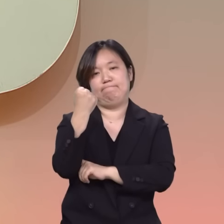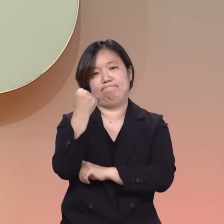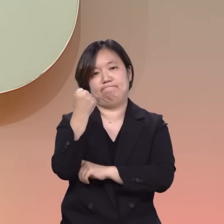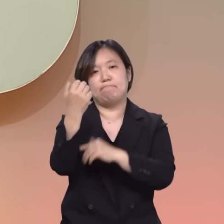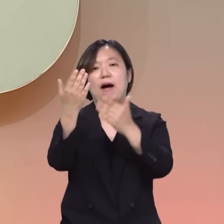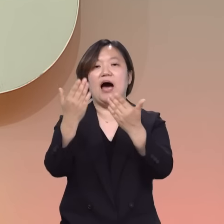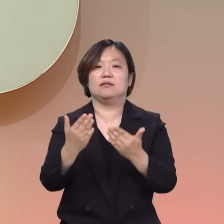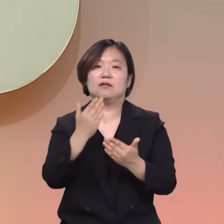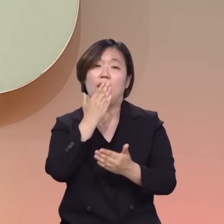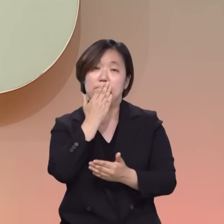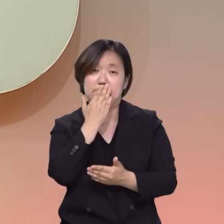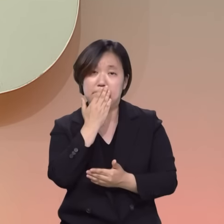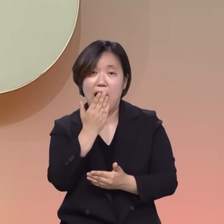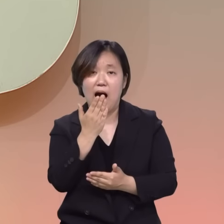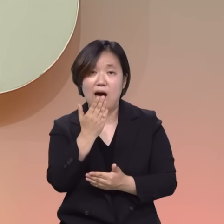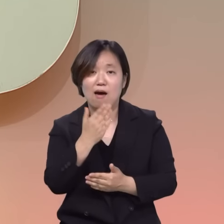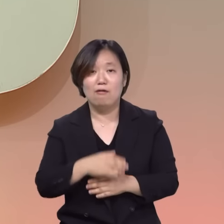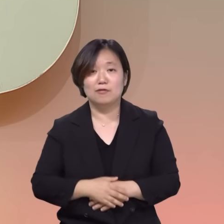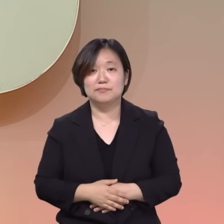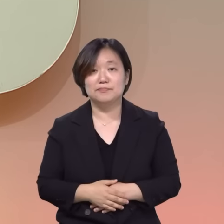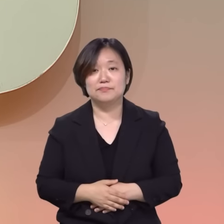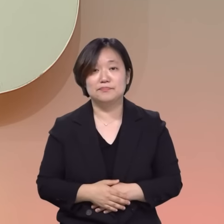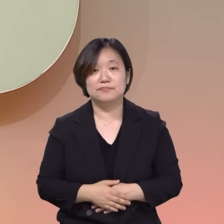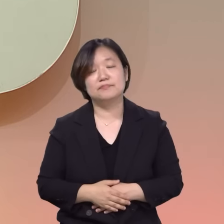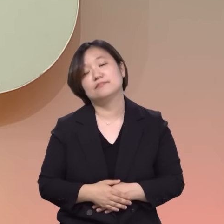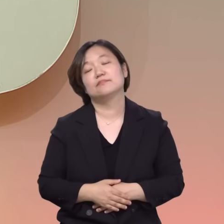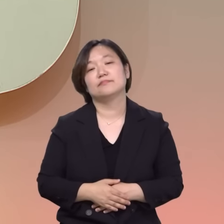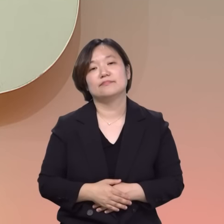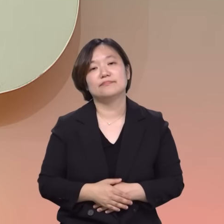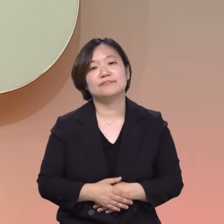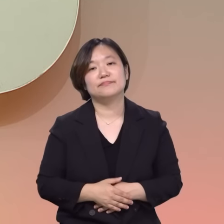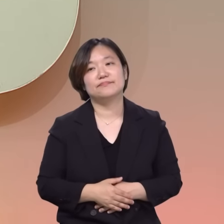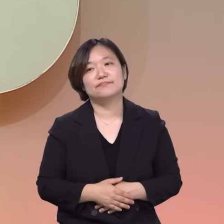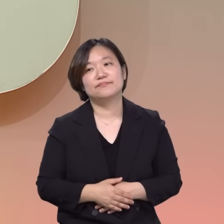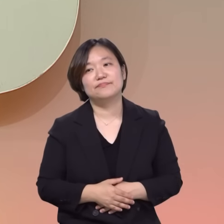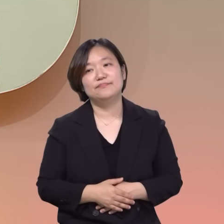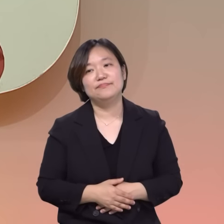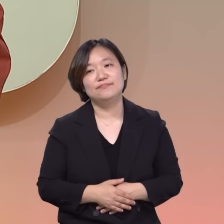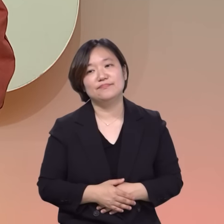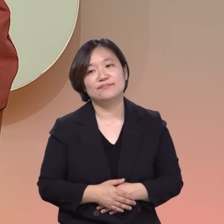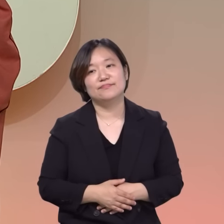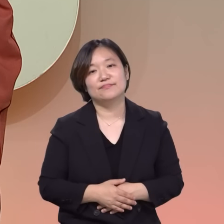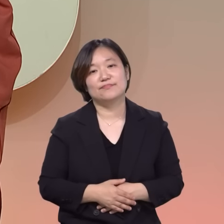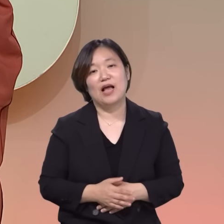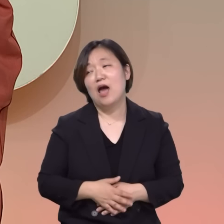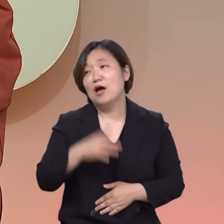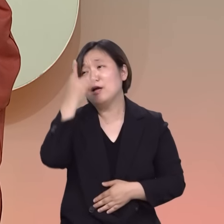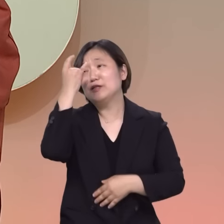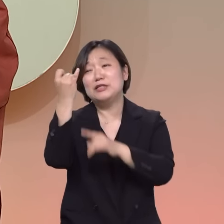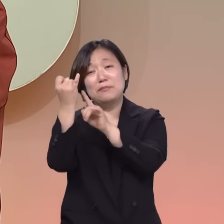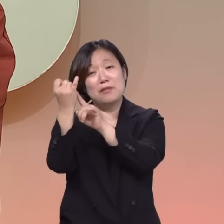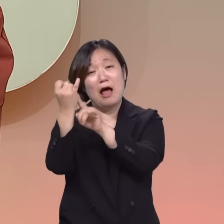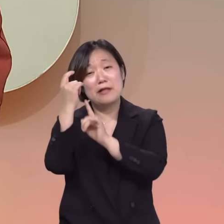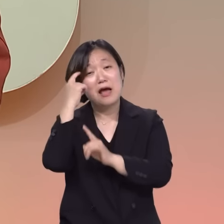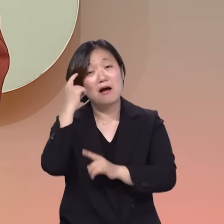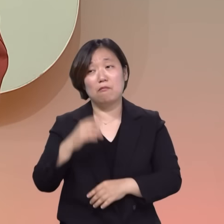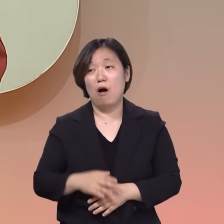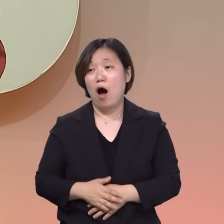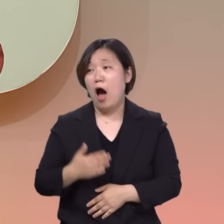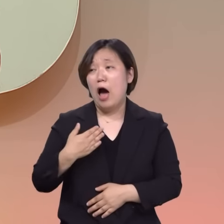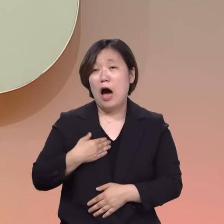제가 이렇게 확인할 수가 있었습니다 그 스님께서도 어차피 두 달 후에 죽을